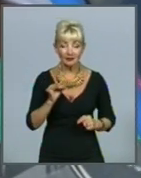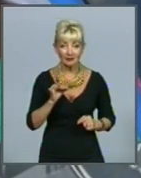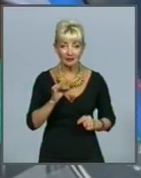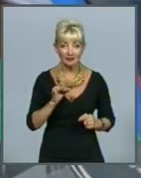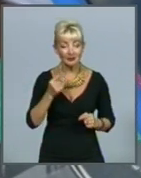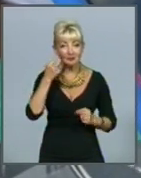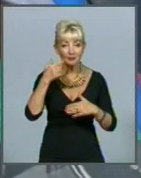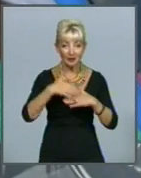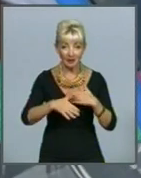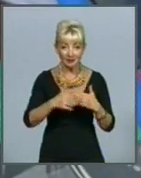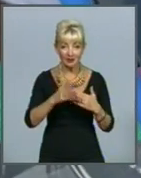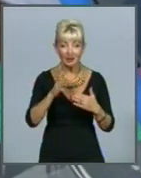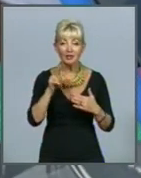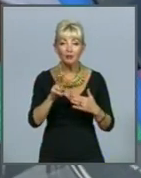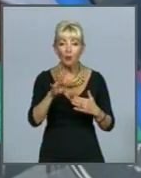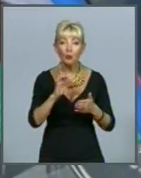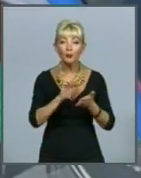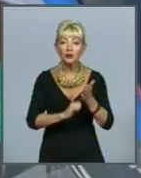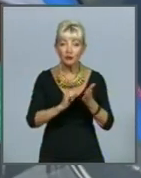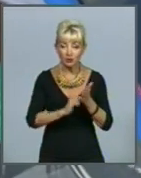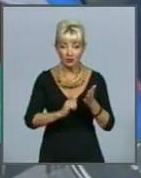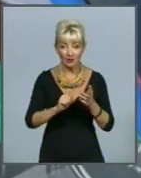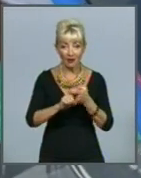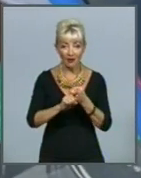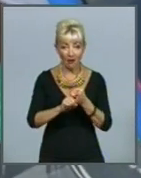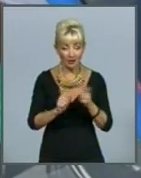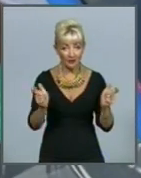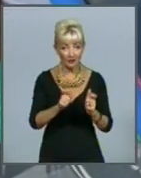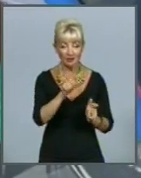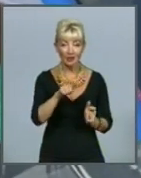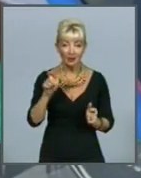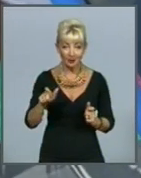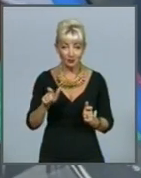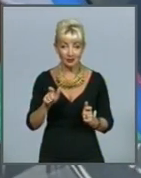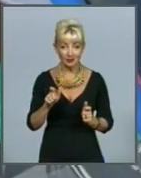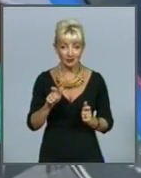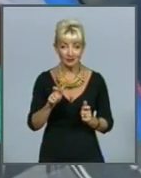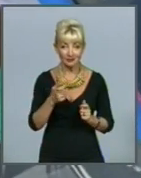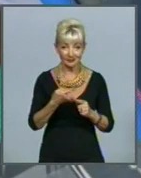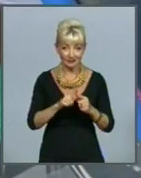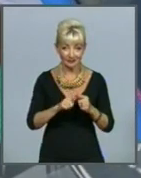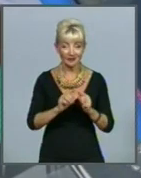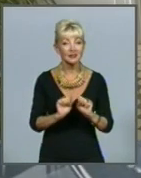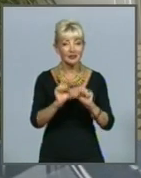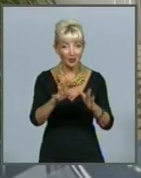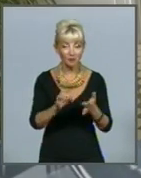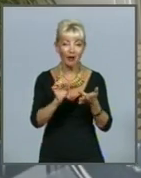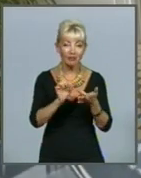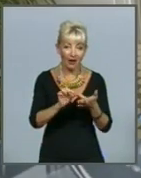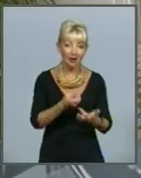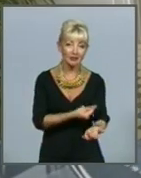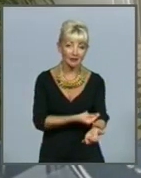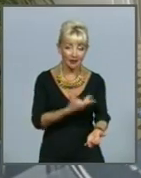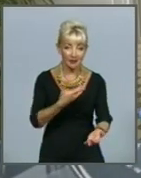с коронавирусом тоже люди приходят, то сдают анализы, то на тести проверяются. Каже, що